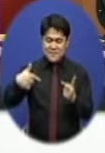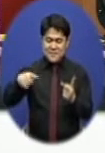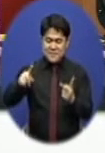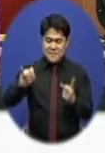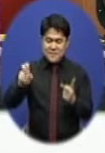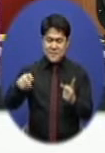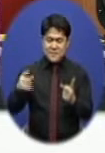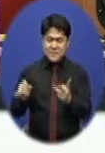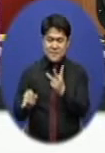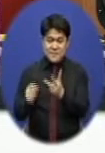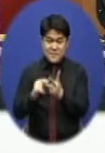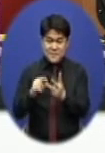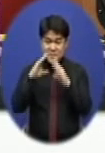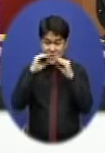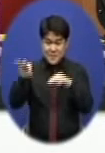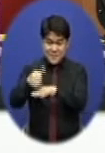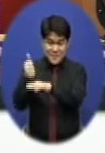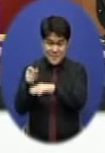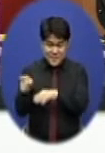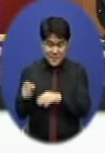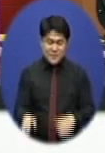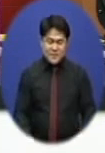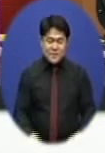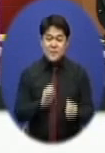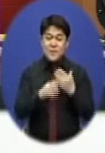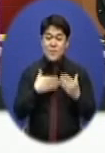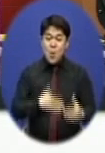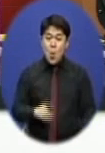3번 세종대왕. 정답을 아신 분은 ARS